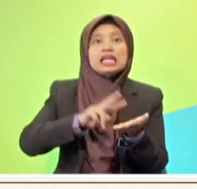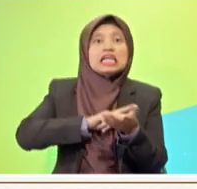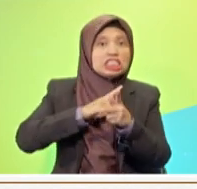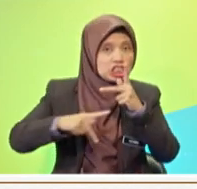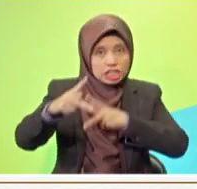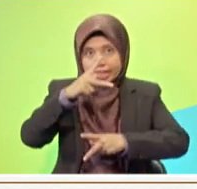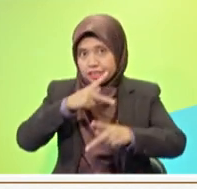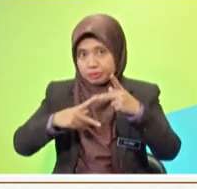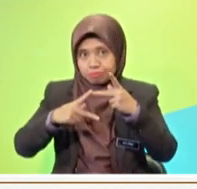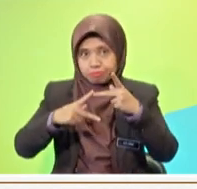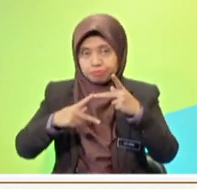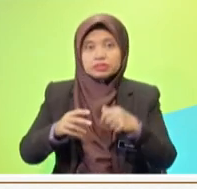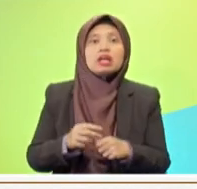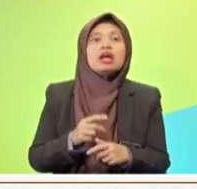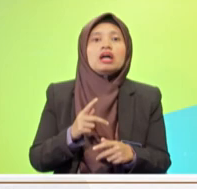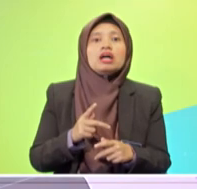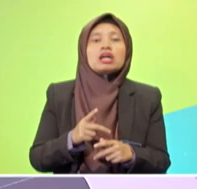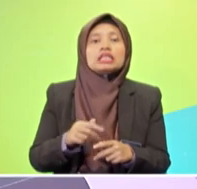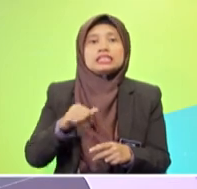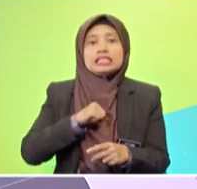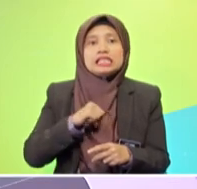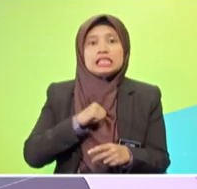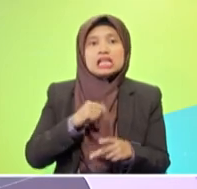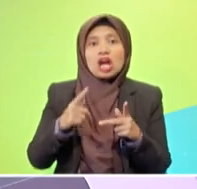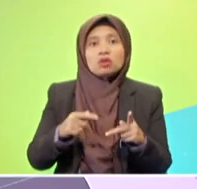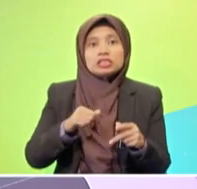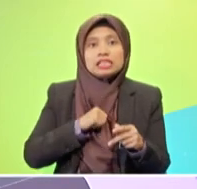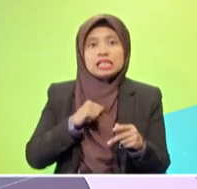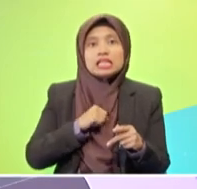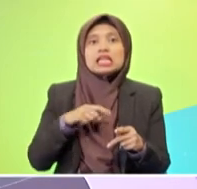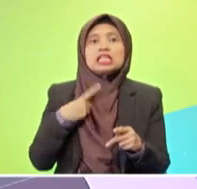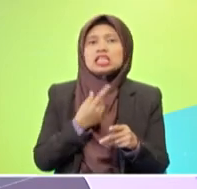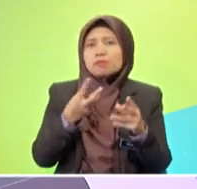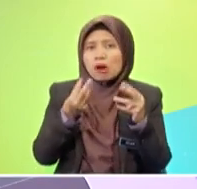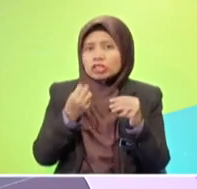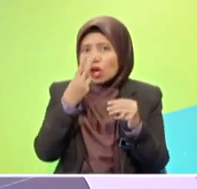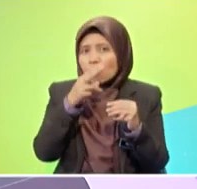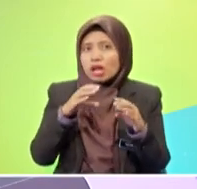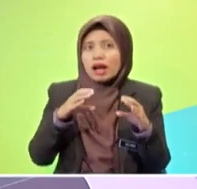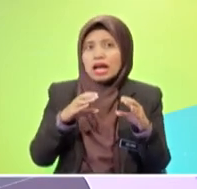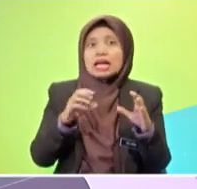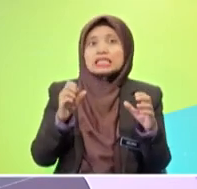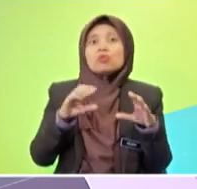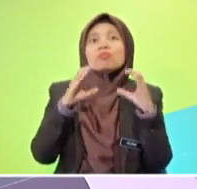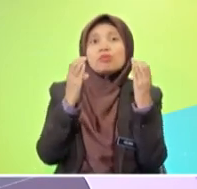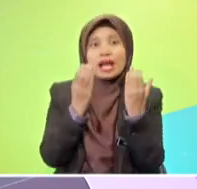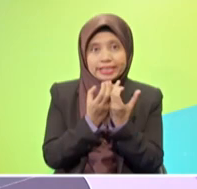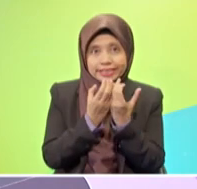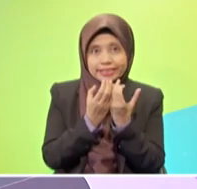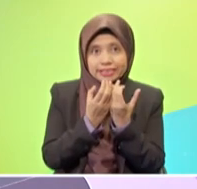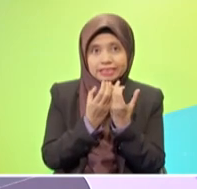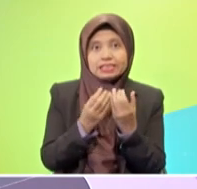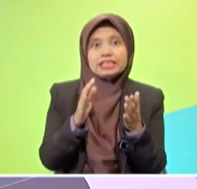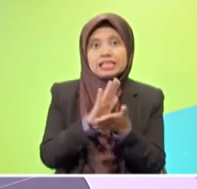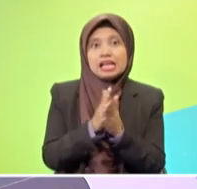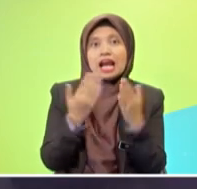kita tadi kalau kita secari individu melihat kerja sama antara murid-murid jadi kita bagikan kepada dua